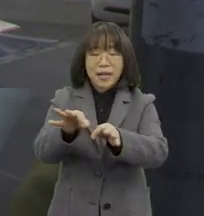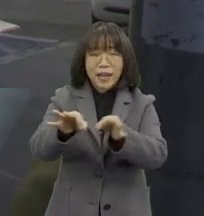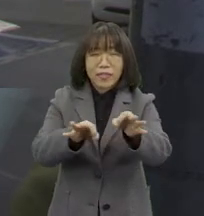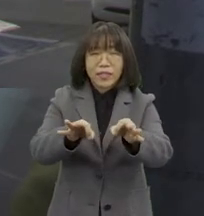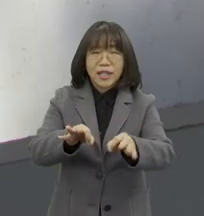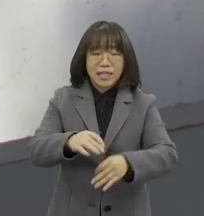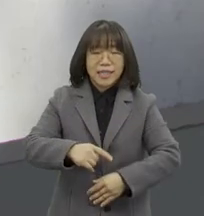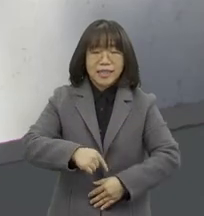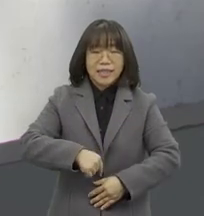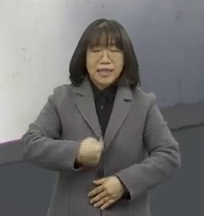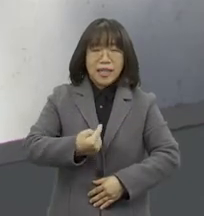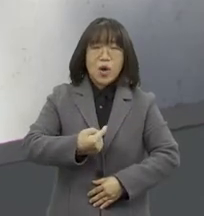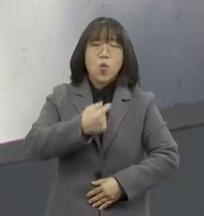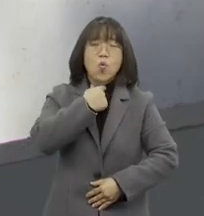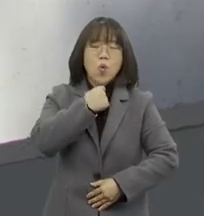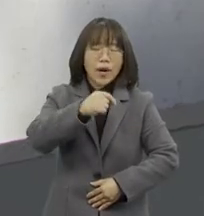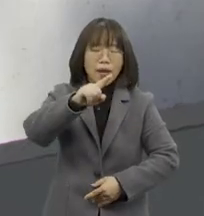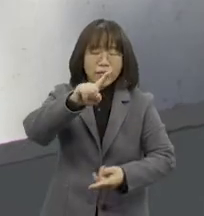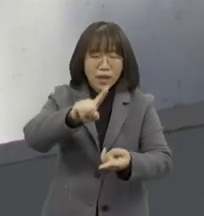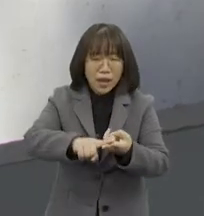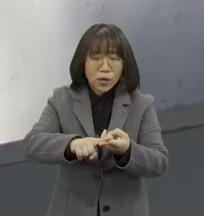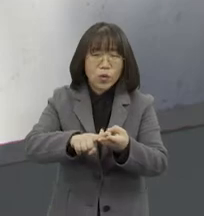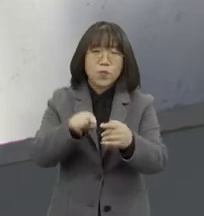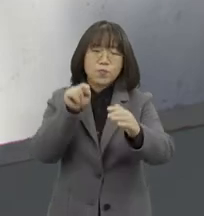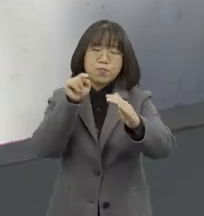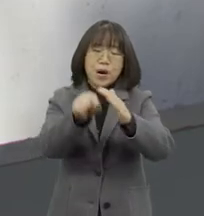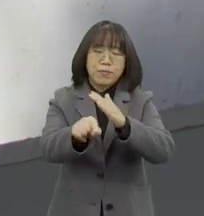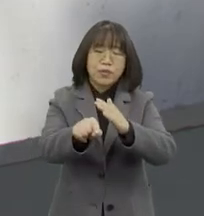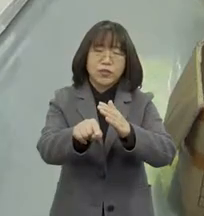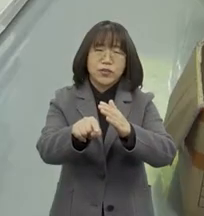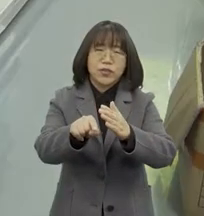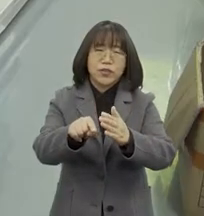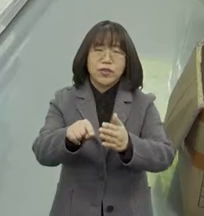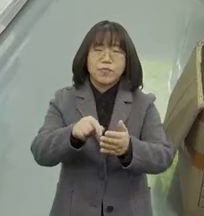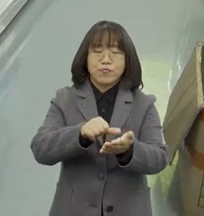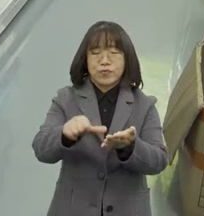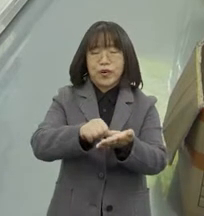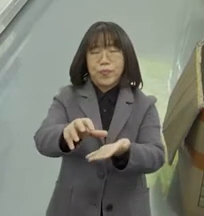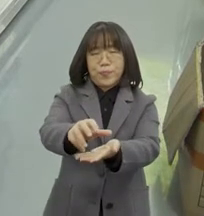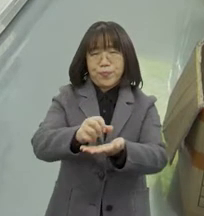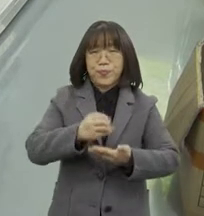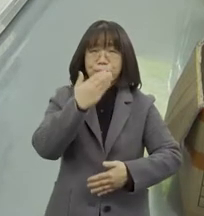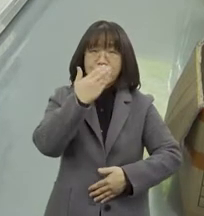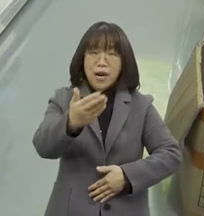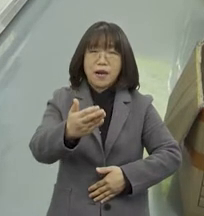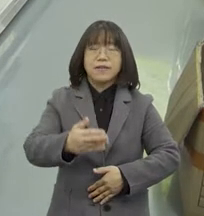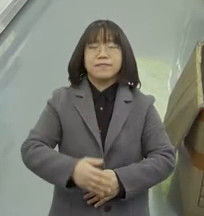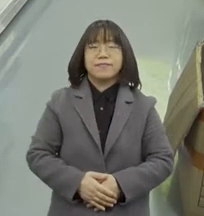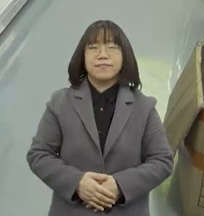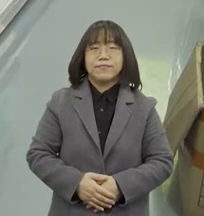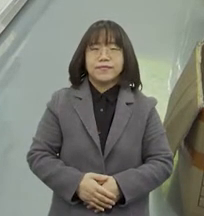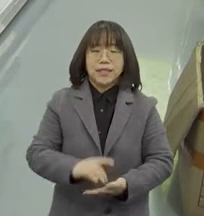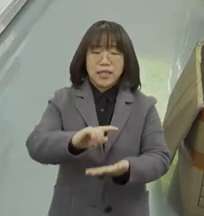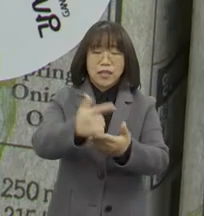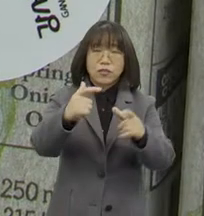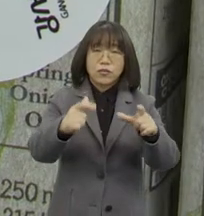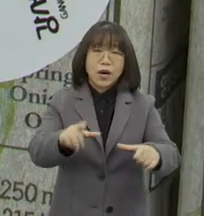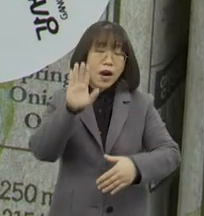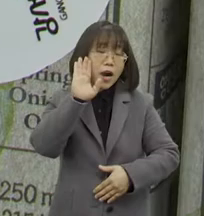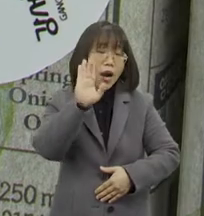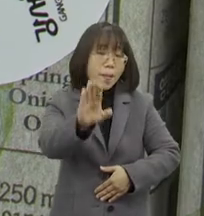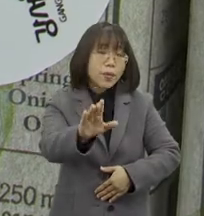원하는 때에 방문해 필요한 물품을 직접 선택할 수 있어 이용자 중심의 매장으로 많은 사랑을 받았습니다